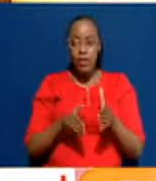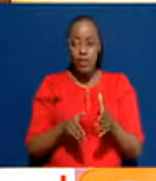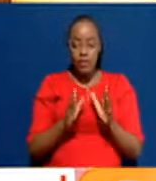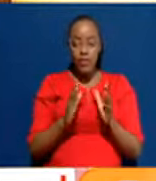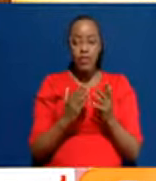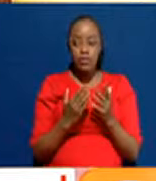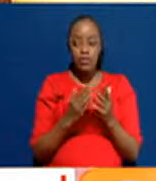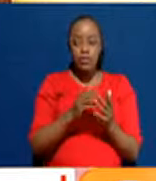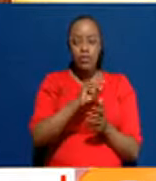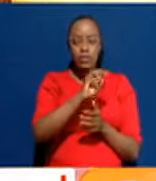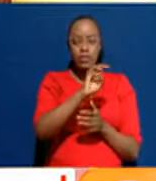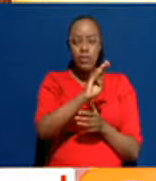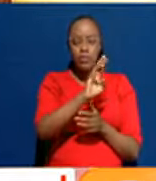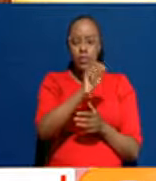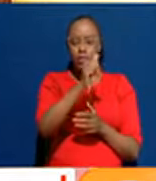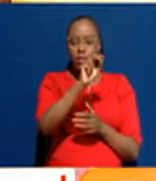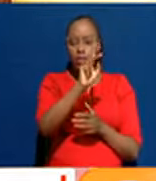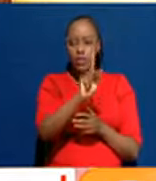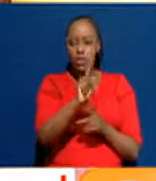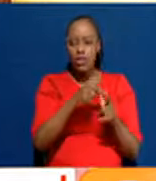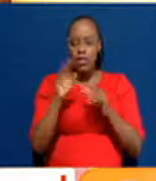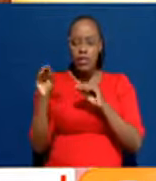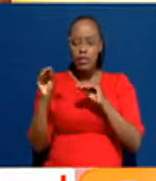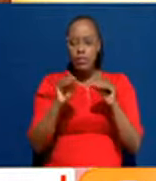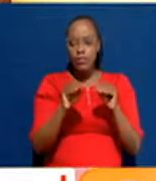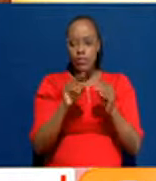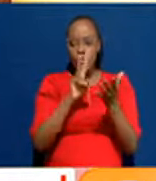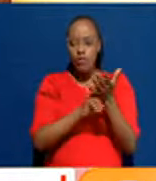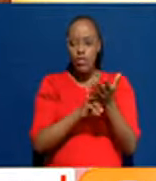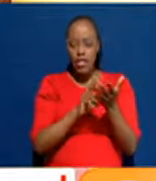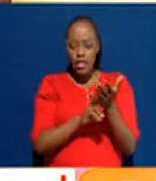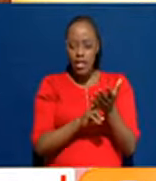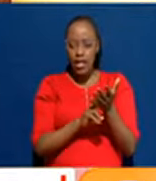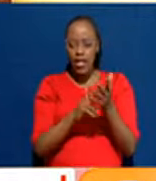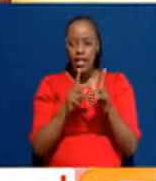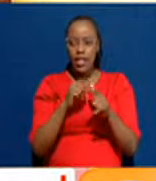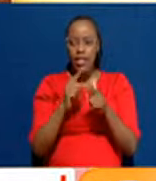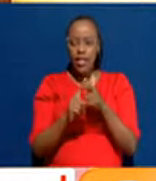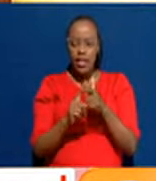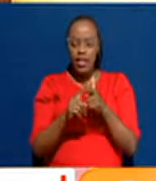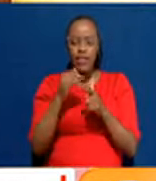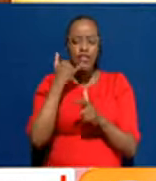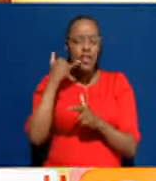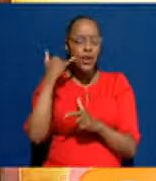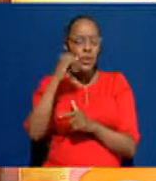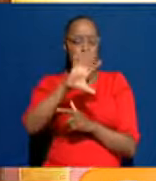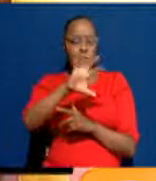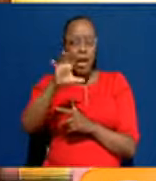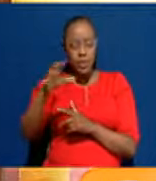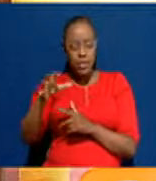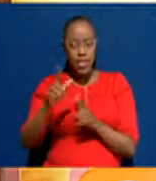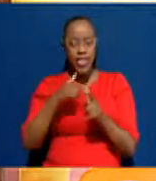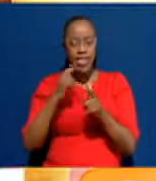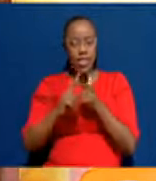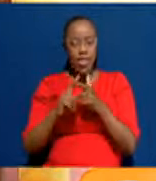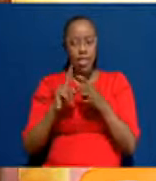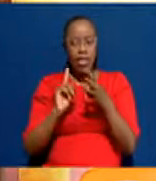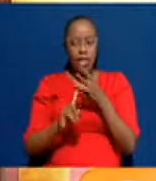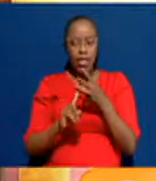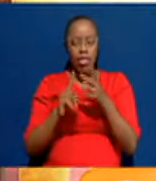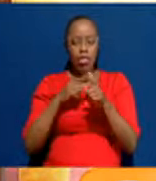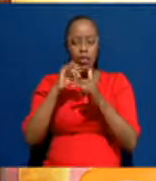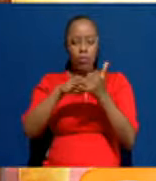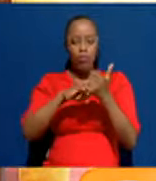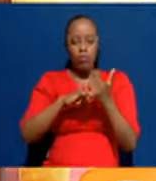Barchok, nikaletwa kwa Susan Gihiga, Governor Susan Gihiga, Nakuru County. Mm-hmm. Alafu nikaoleka